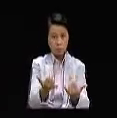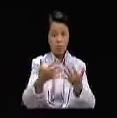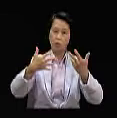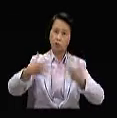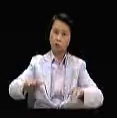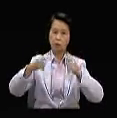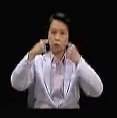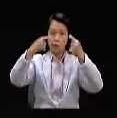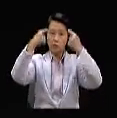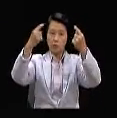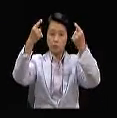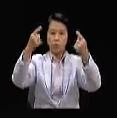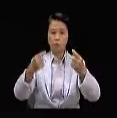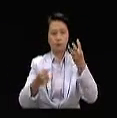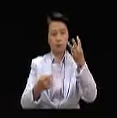menanam